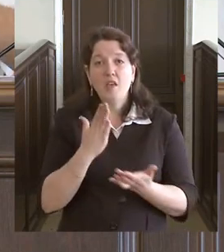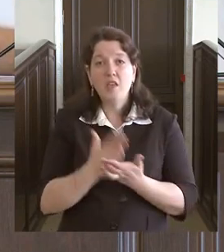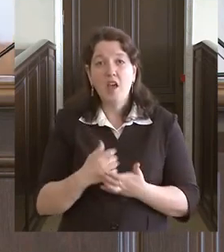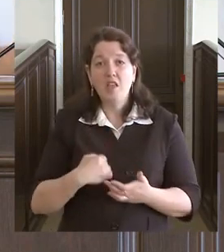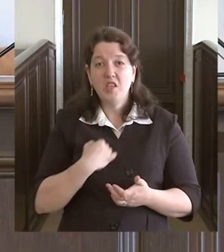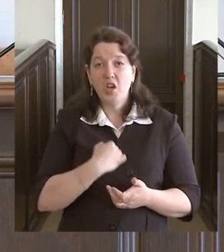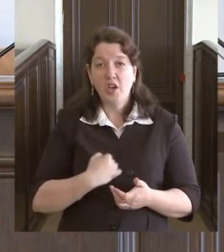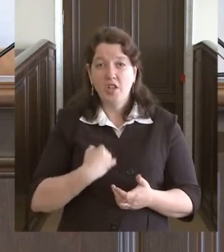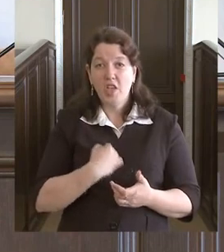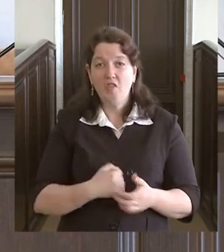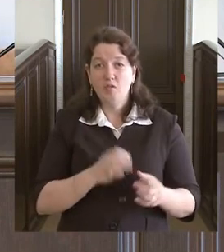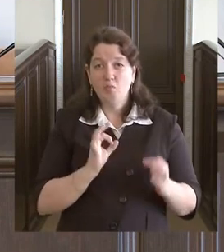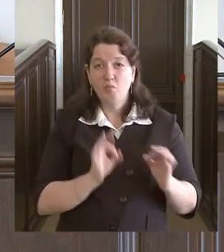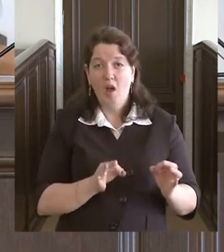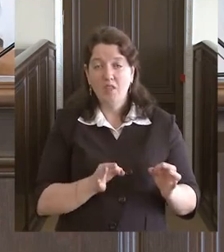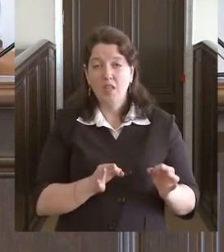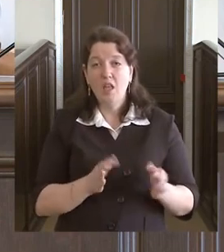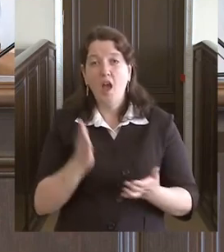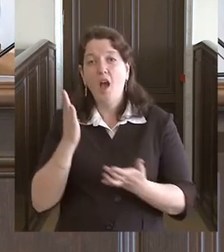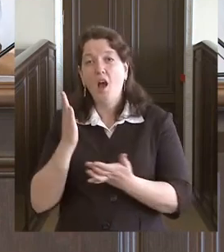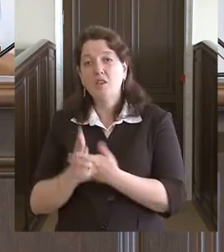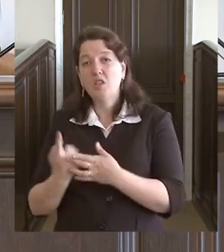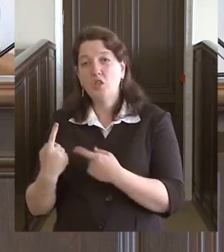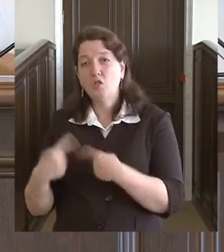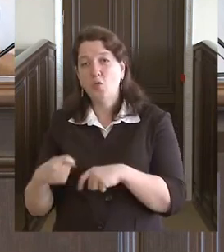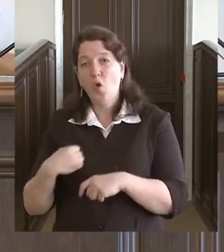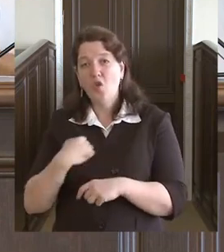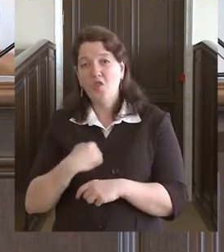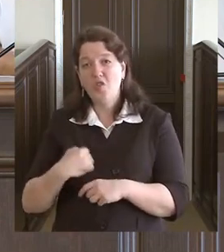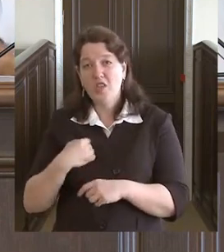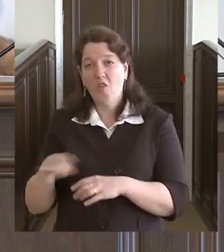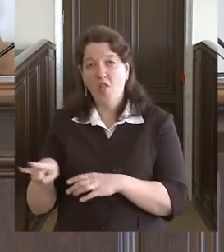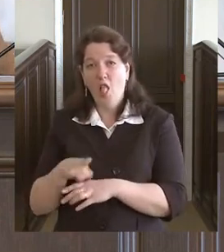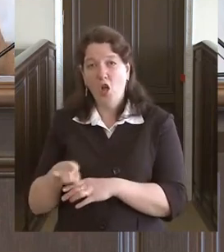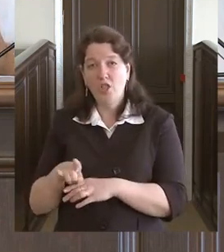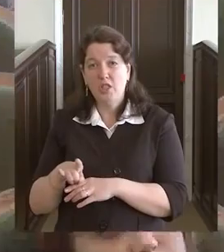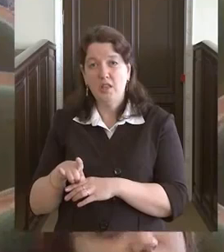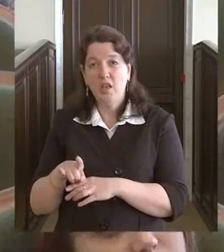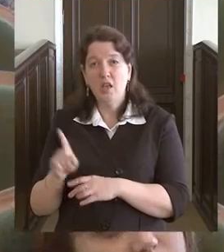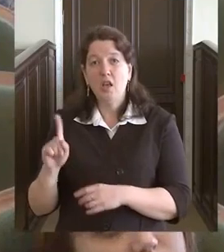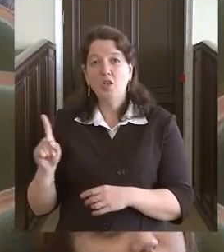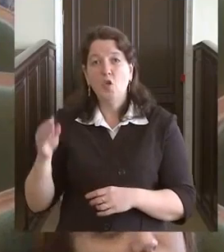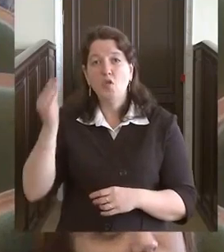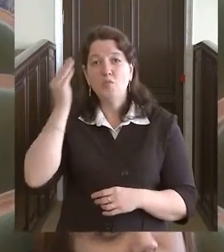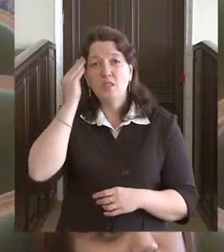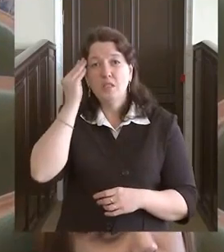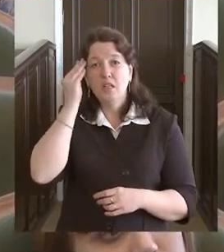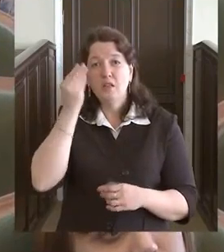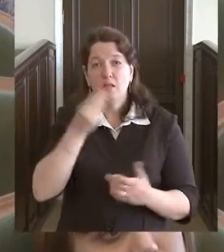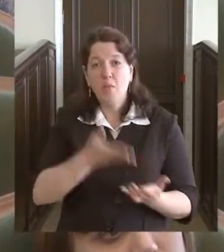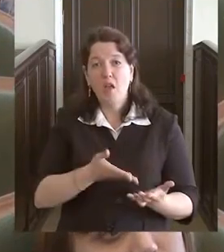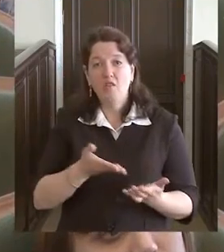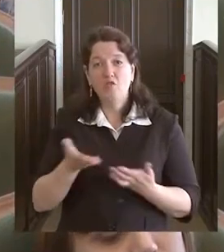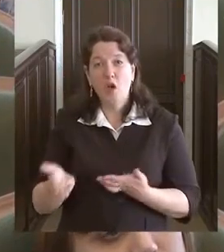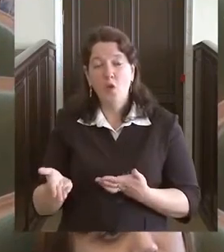есть гнев праведный а есть гнев ложные что подразумевается под тем и